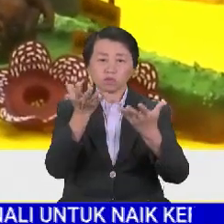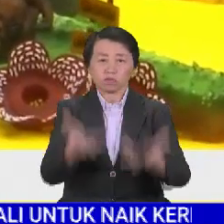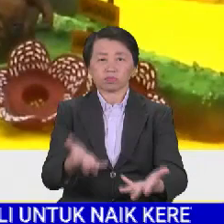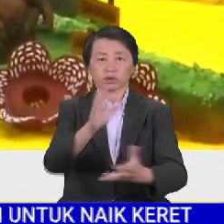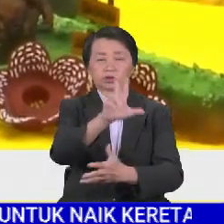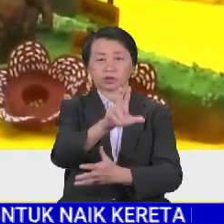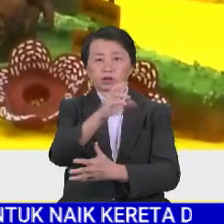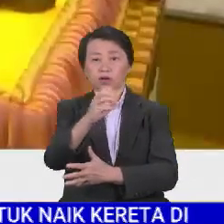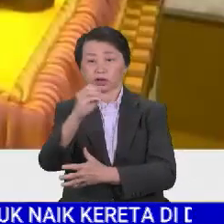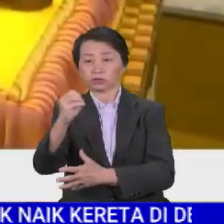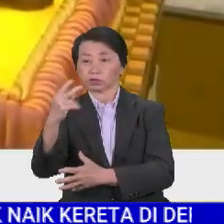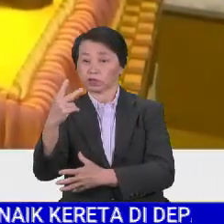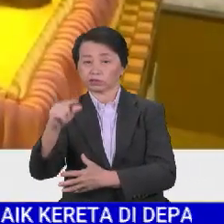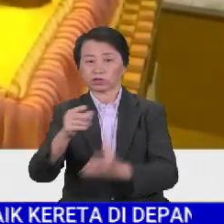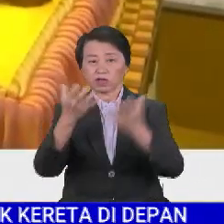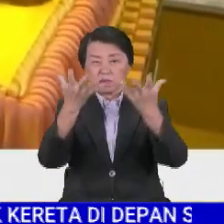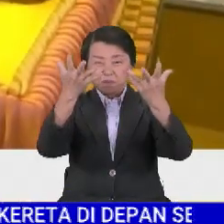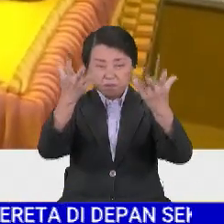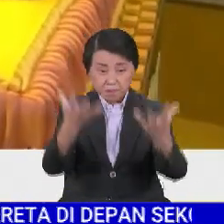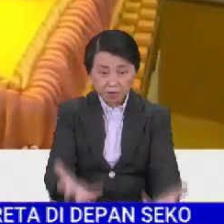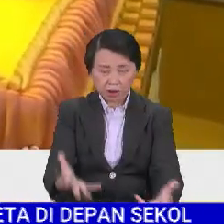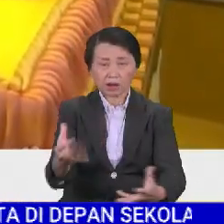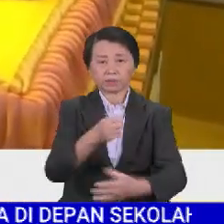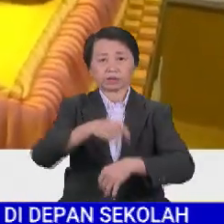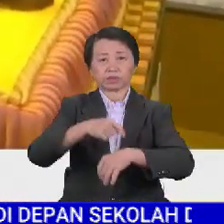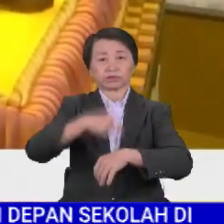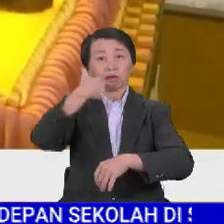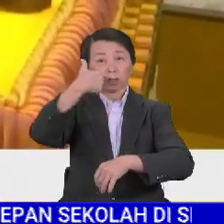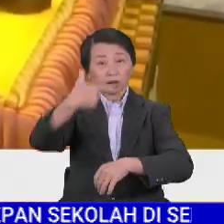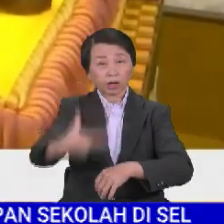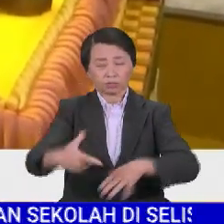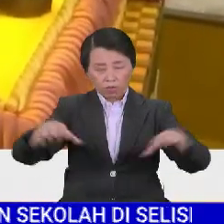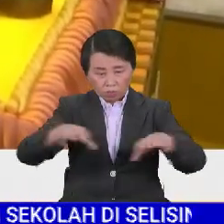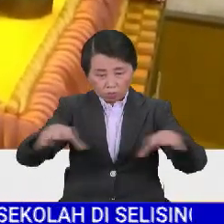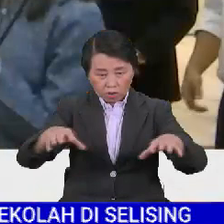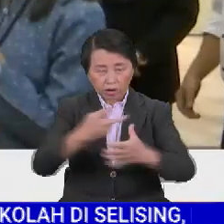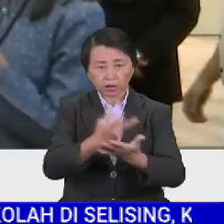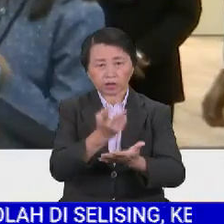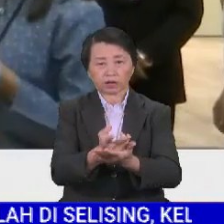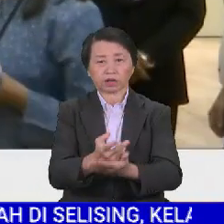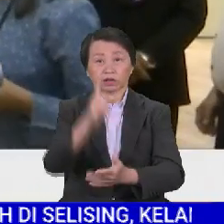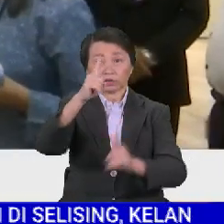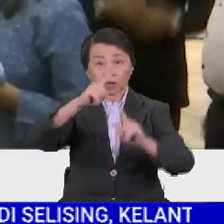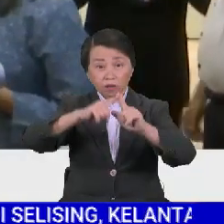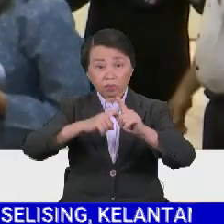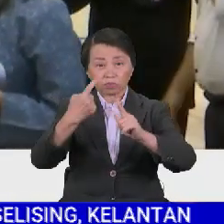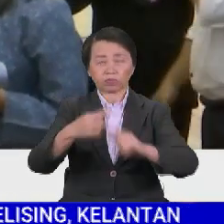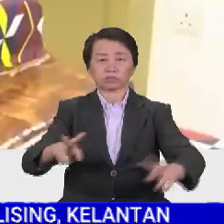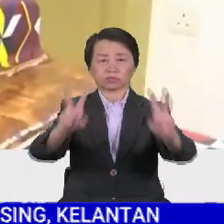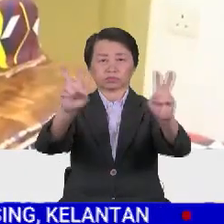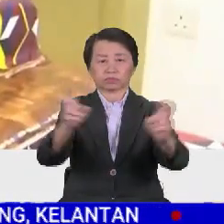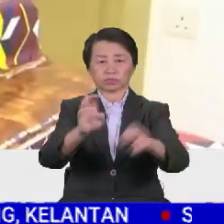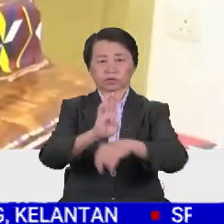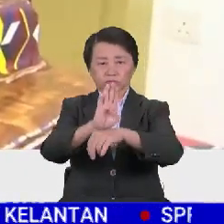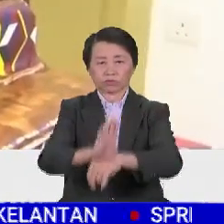300 kg yang merupakan kek paling berat dan mengambil masa paling lama dalam pembuatannya, iaitu sebulan, yang mengangkat tema